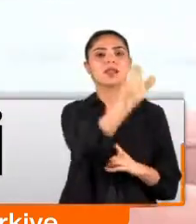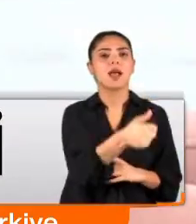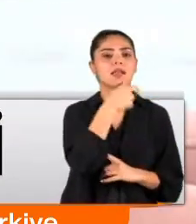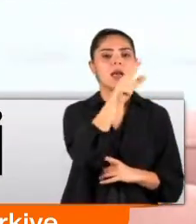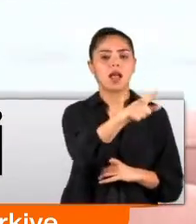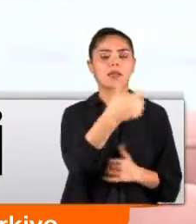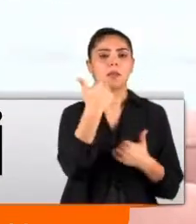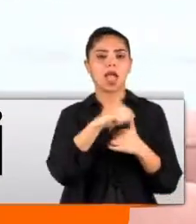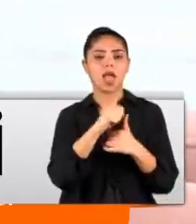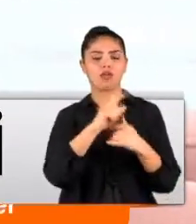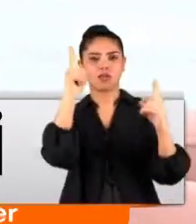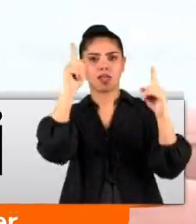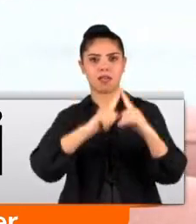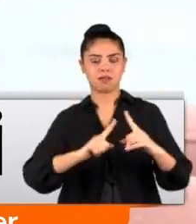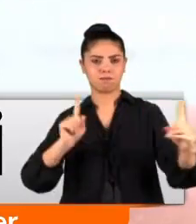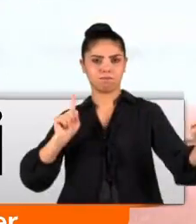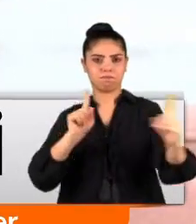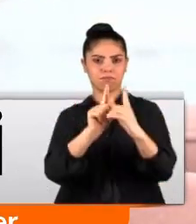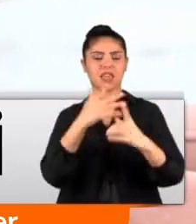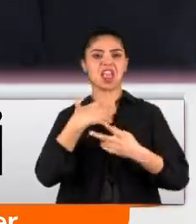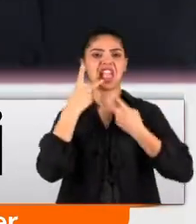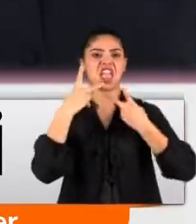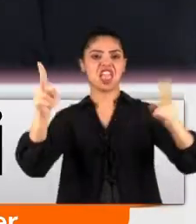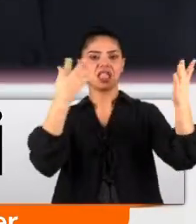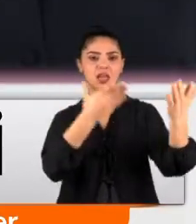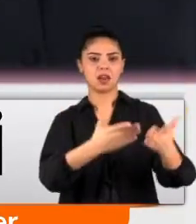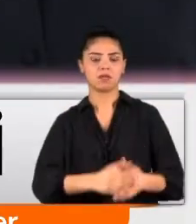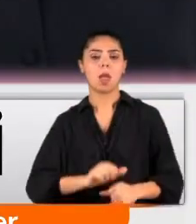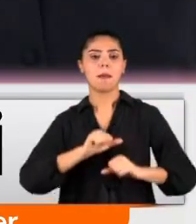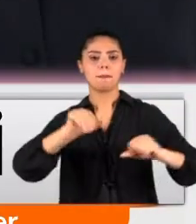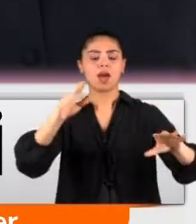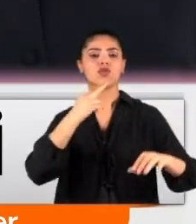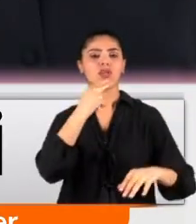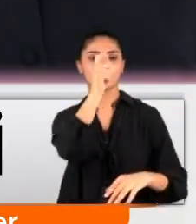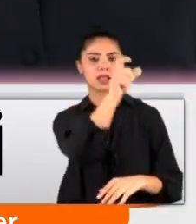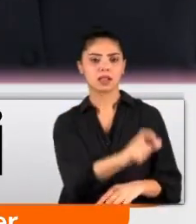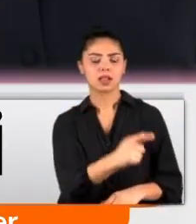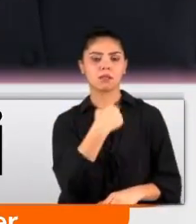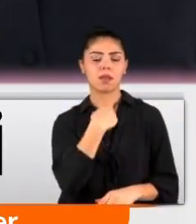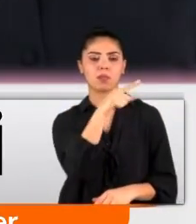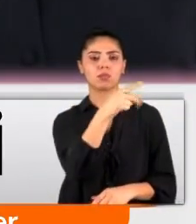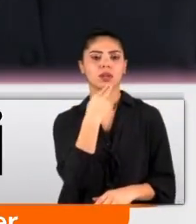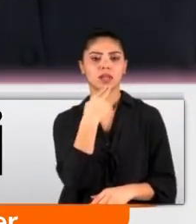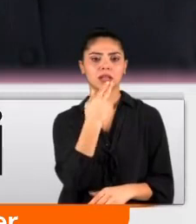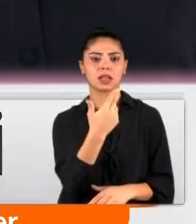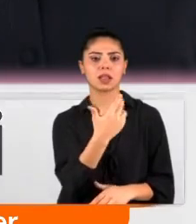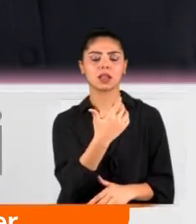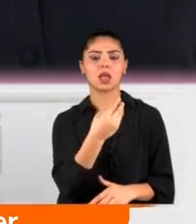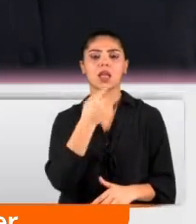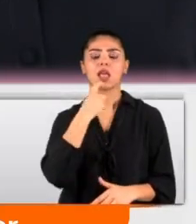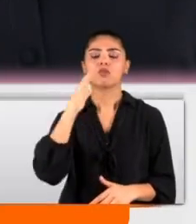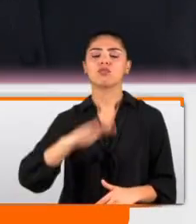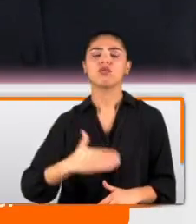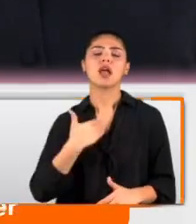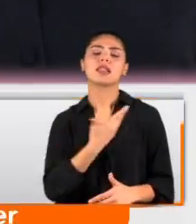Sarıkaya sıra eşiyle yüzleşmeye gelince itiraf yolunu seçti. Yayınladığınız kız. Ben bu benim çocukluğumdan beri sevdiğim bir